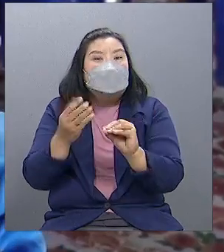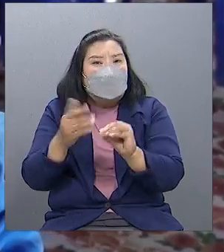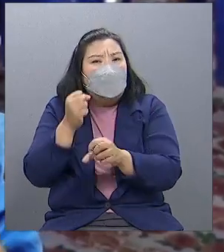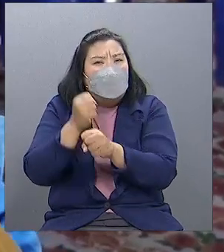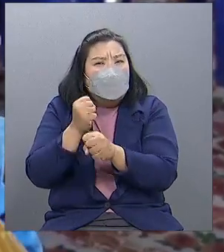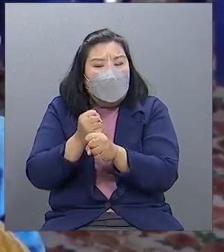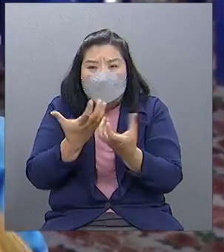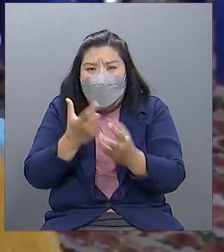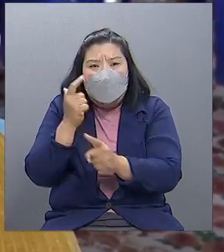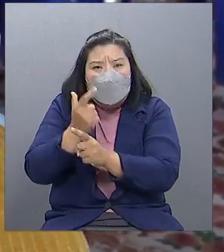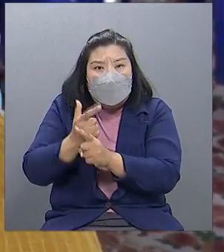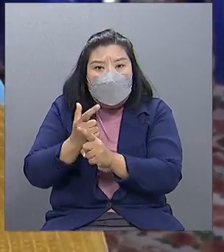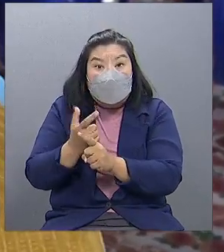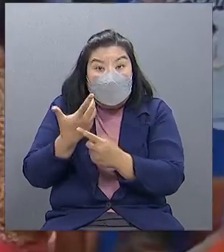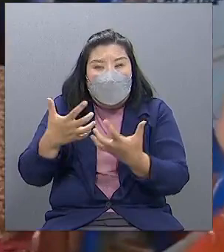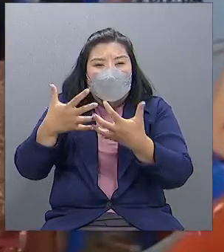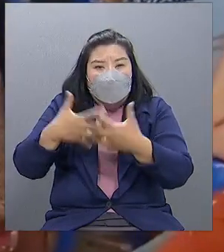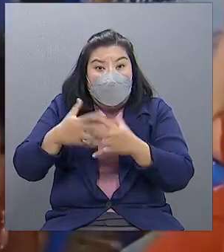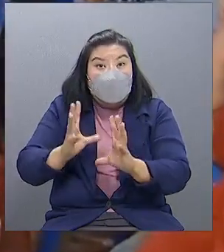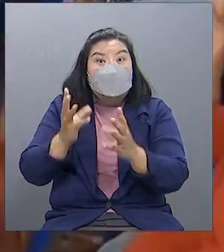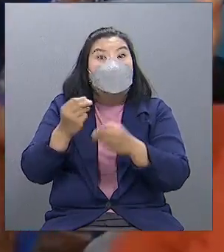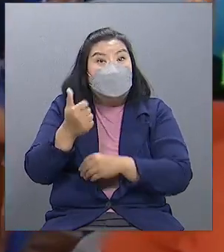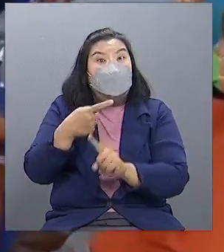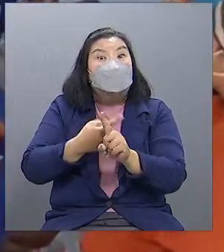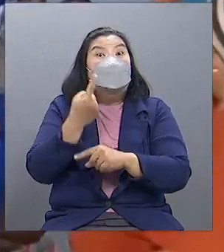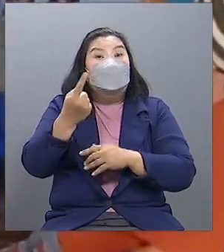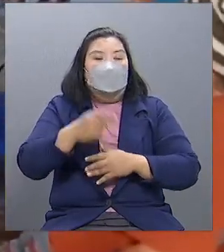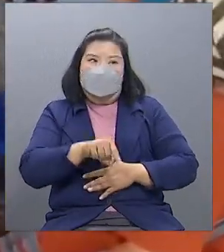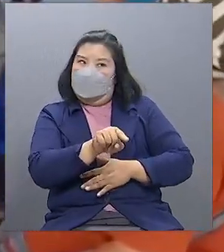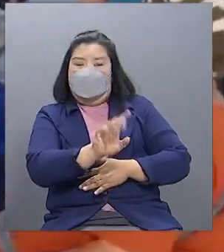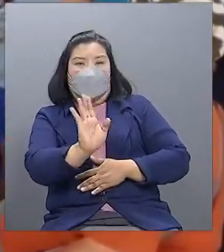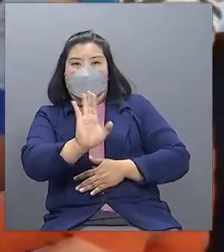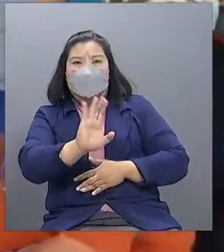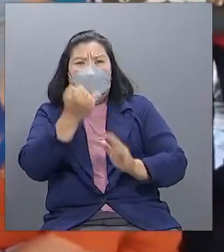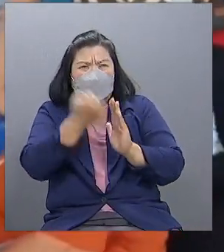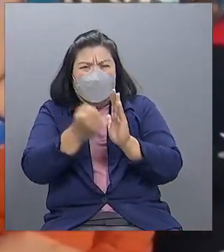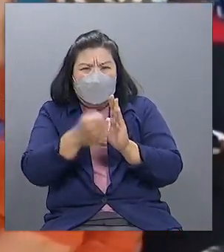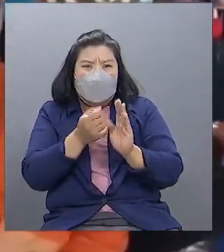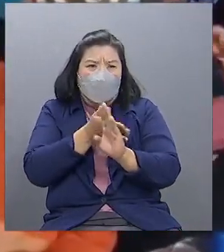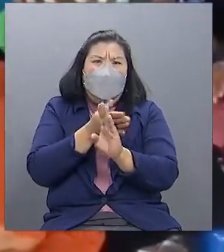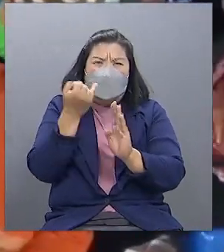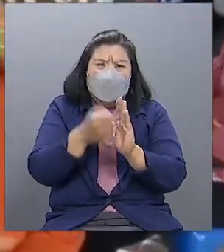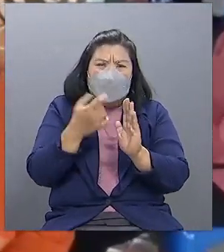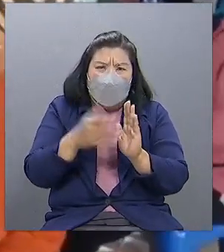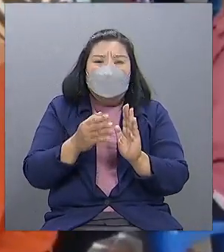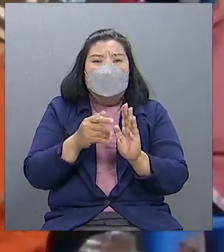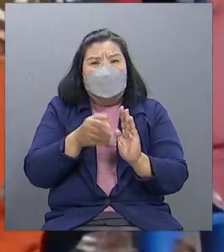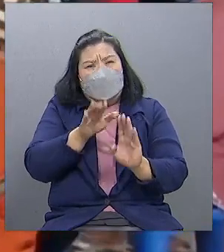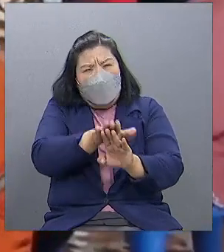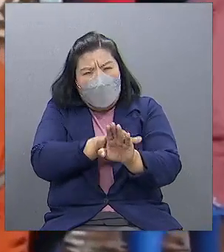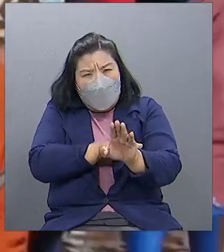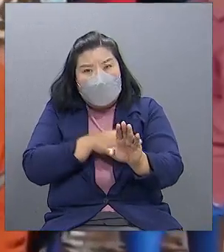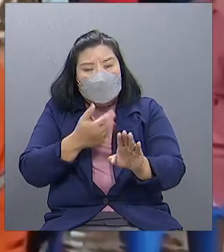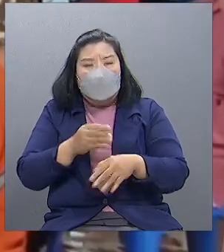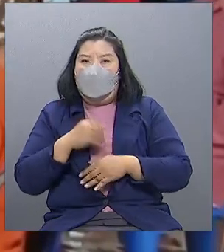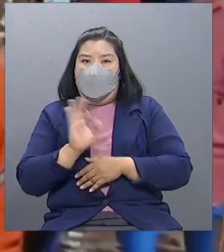ให้มหมดก่ได้มั้ยชาวบ้านก็บอกไม่เอาไปแล้วมันผิดมาตงแต่ต้นเดี๋ยวพคุยกับท่านไรโส